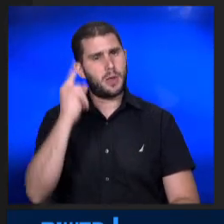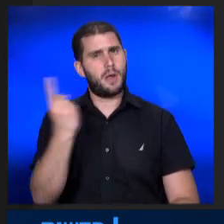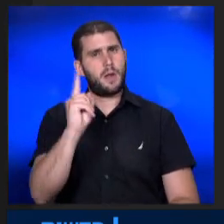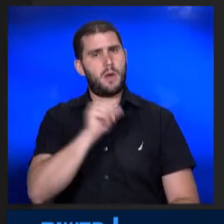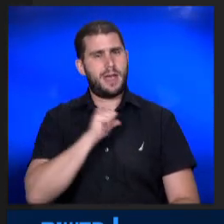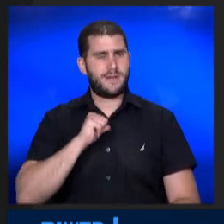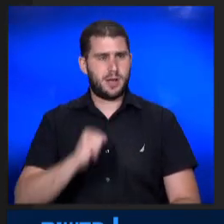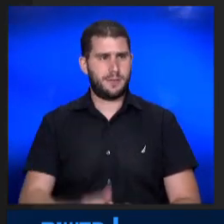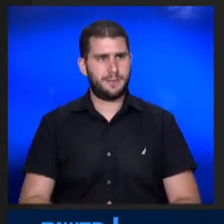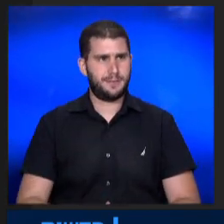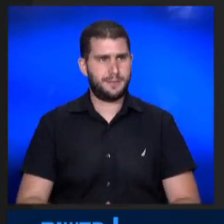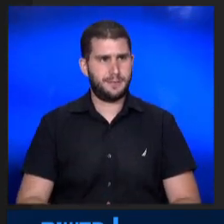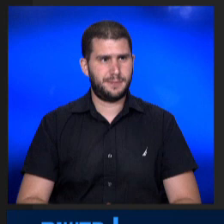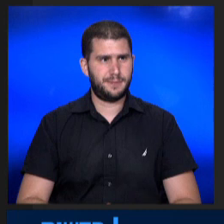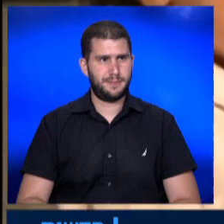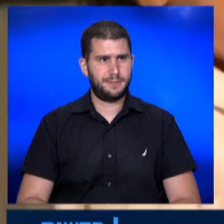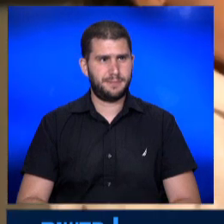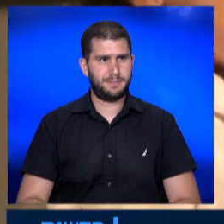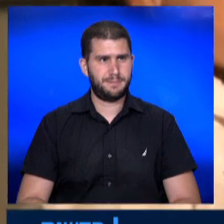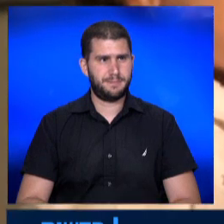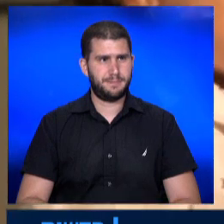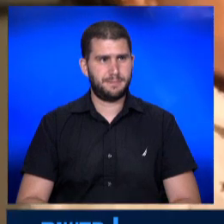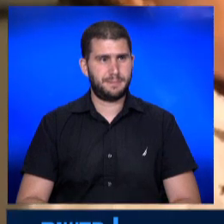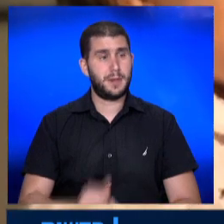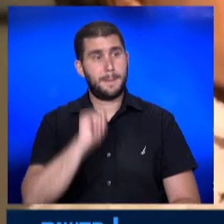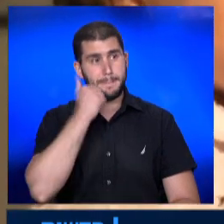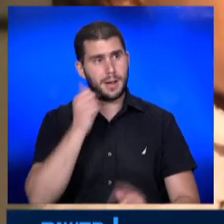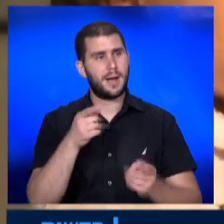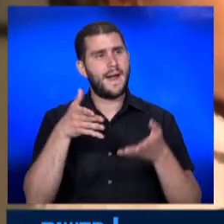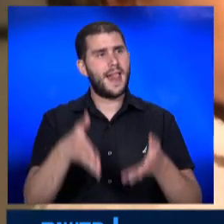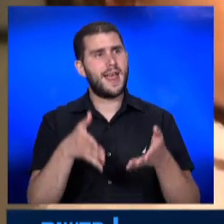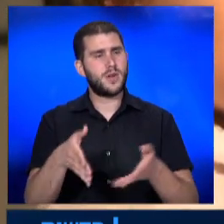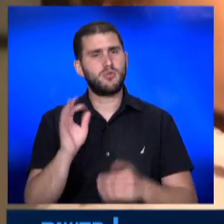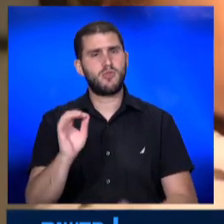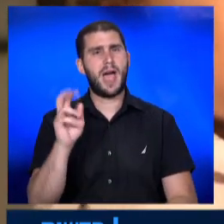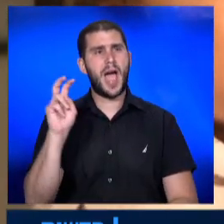sapere che non è proprio solo. אחר יערכו הלוויותיהם של